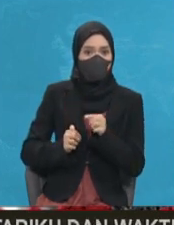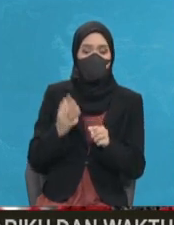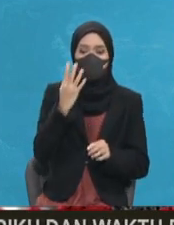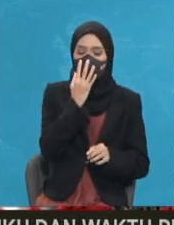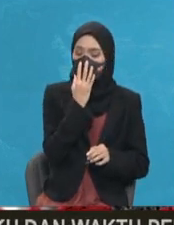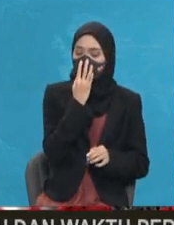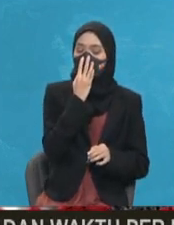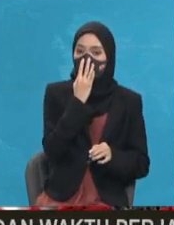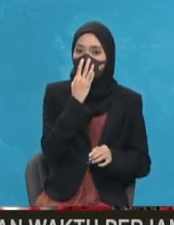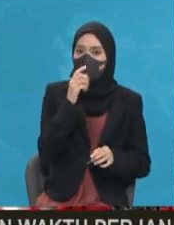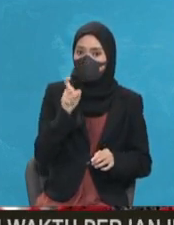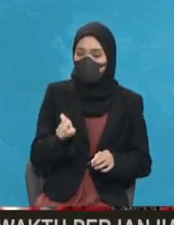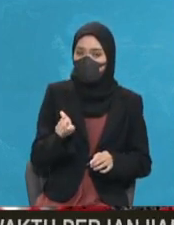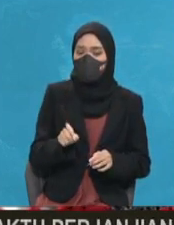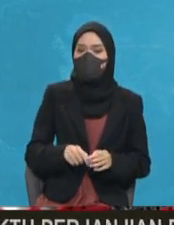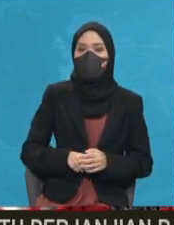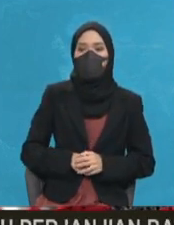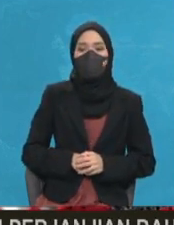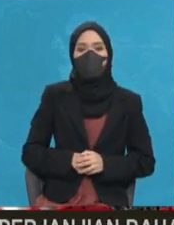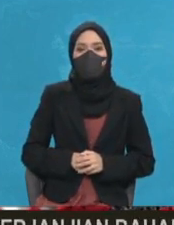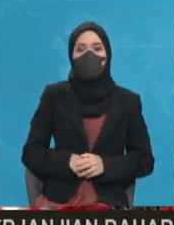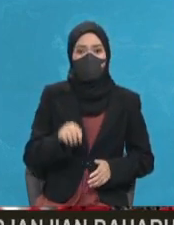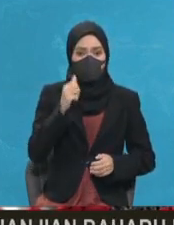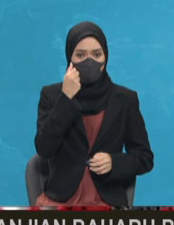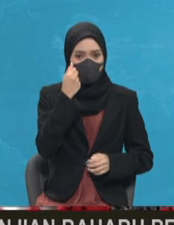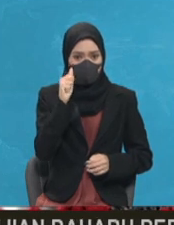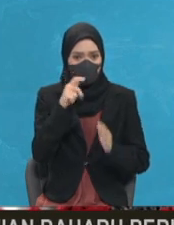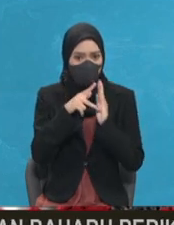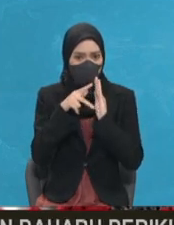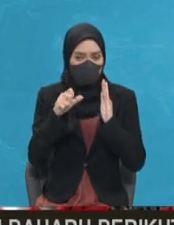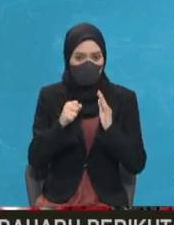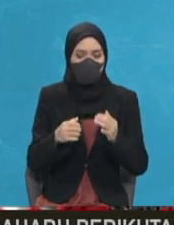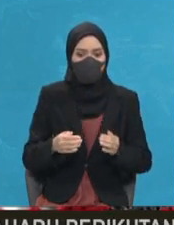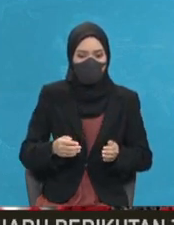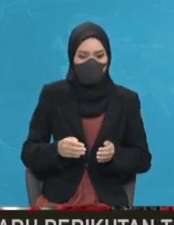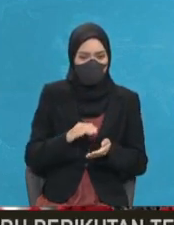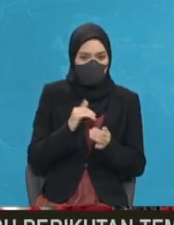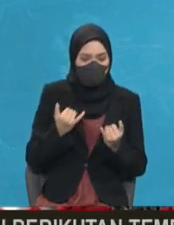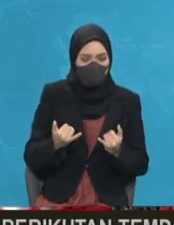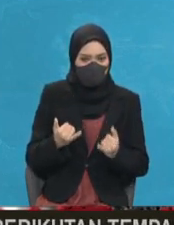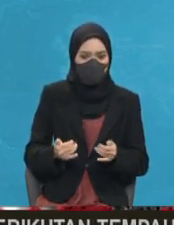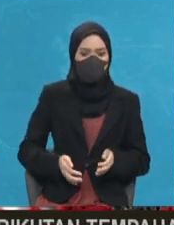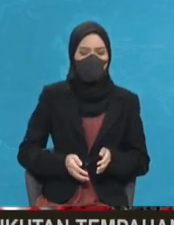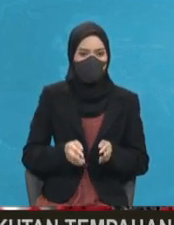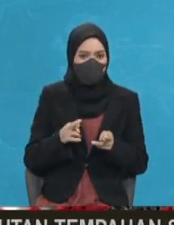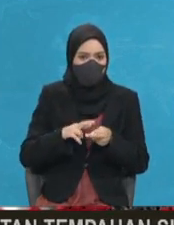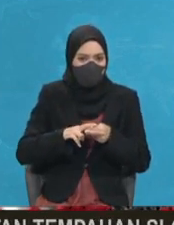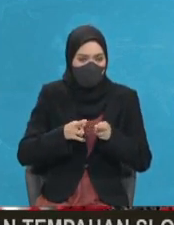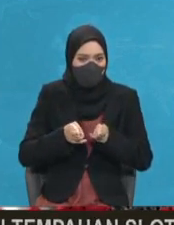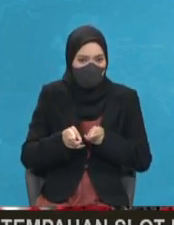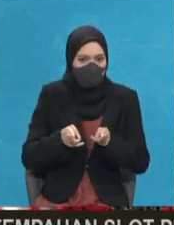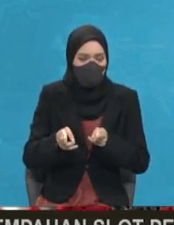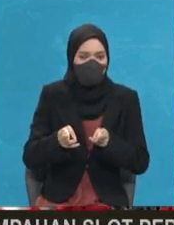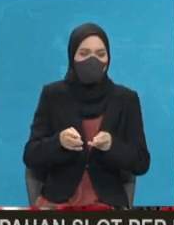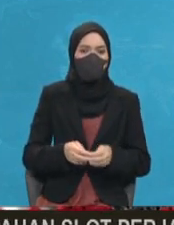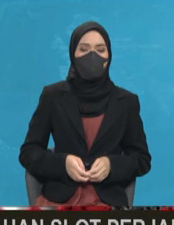pernafasan dan 10 lagi kece di bawah pemantauan rapi di pusat pengasingan kebangsaan Hai daripada 13